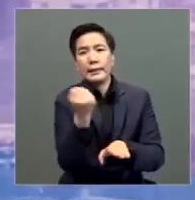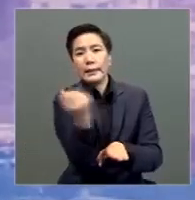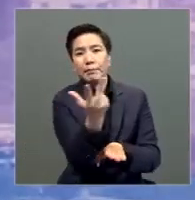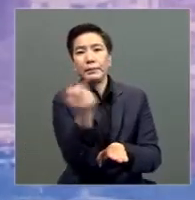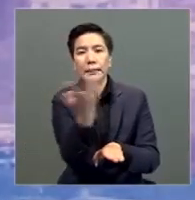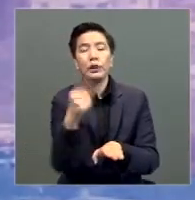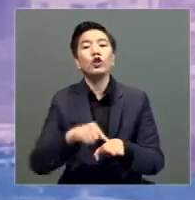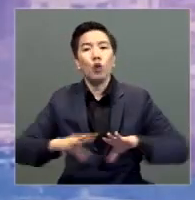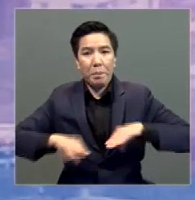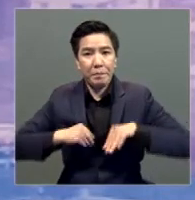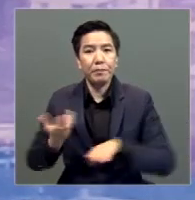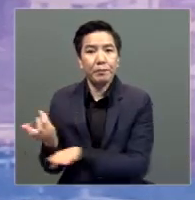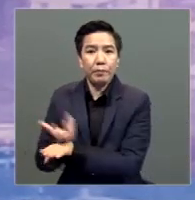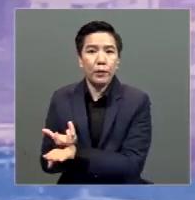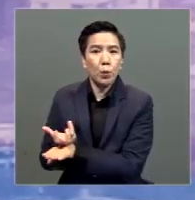ก็ต้องยอม